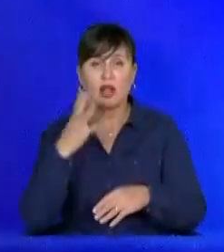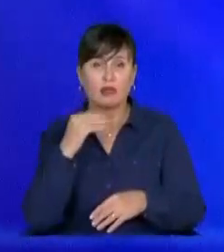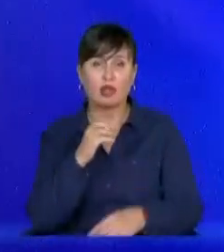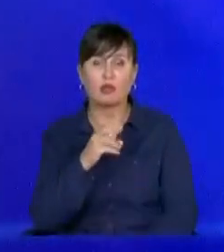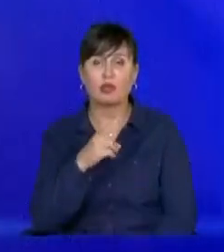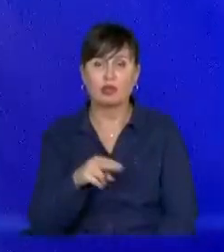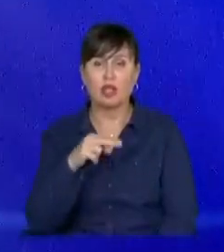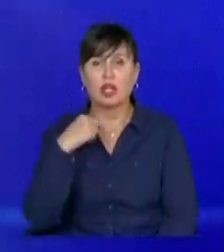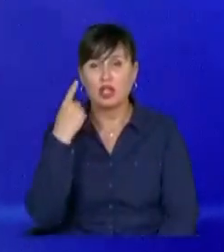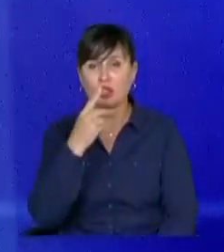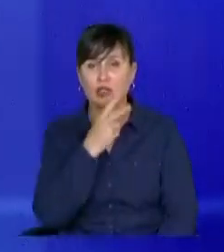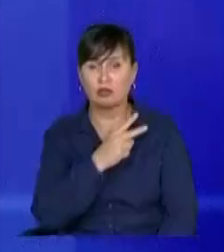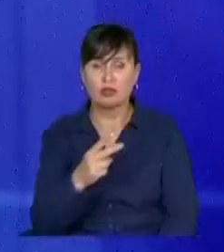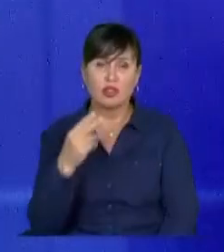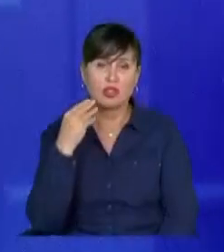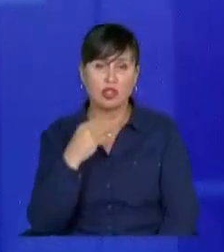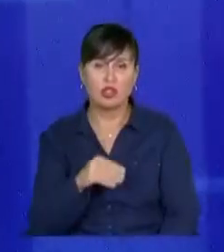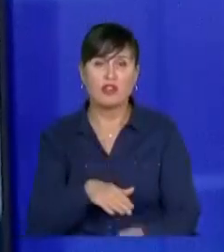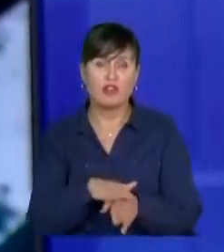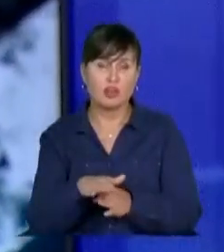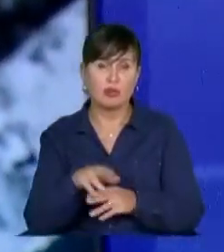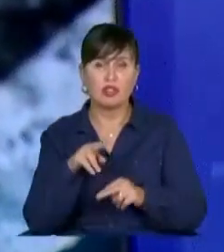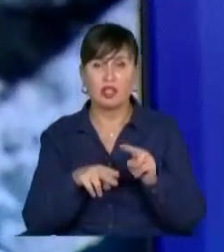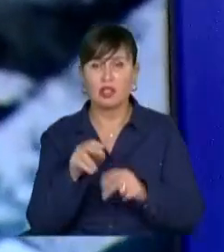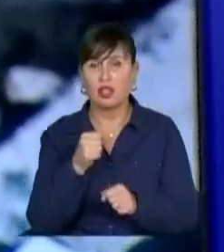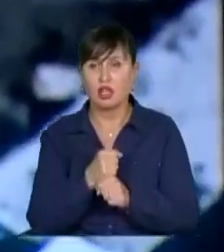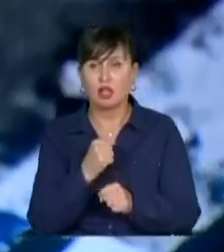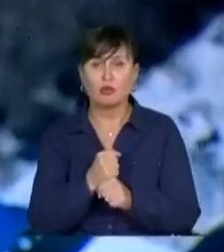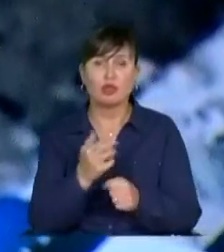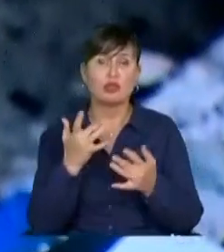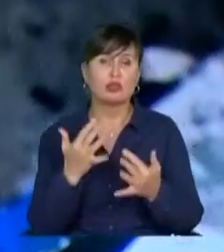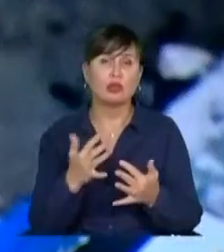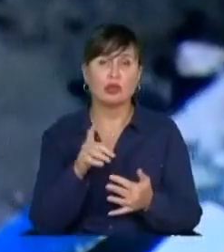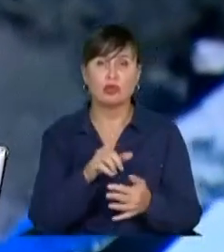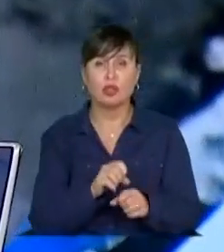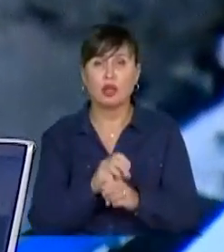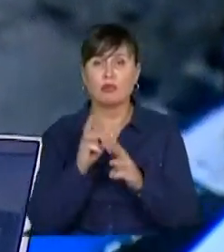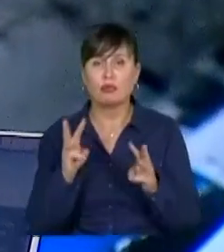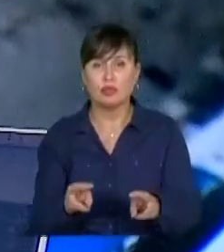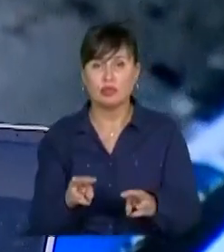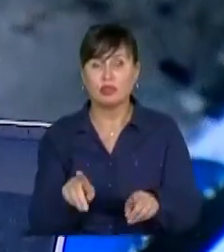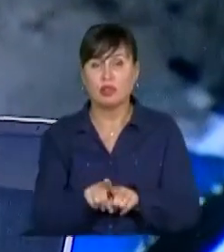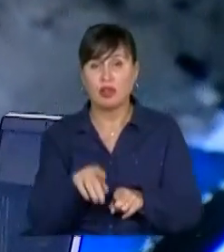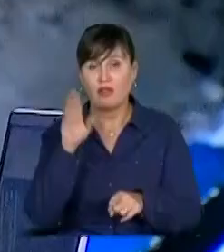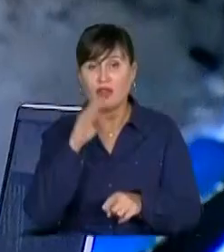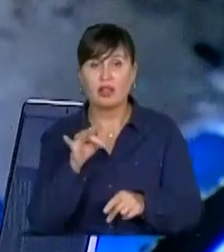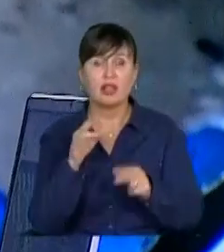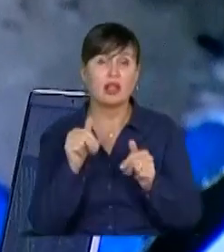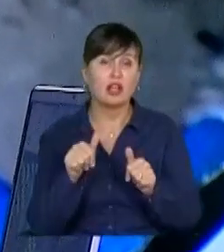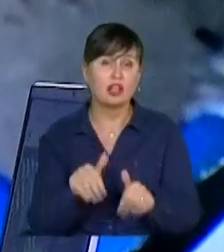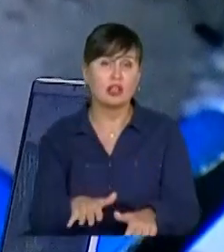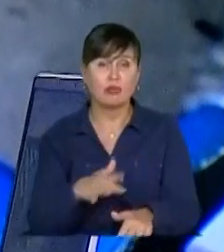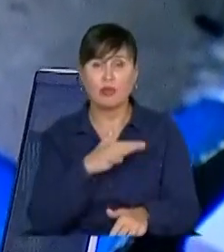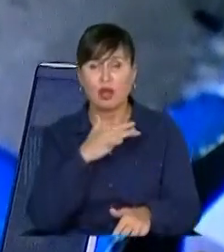дусаев лично Оценил качество выполненных строительных работ сколько абонентов обеспечат бесперебойным водоснабжением и Как решается